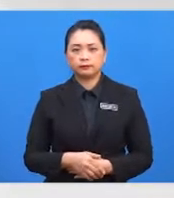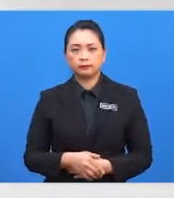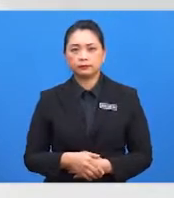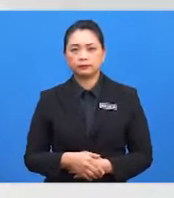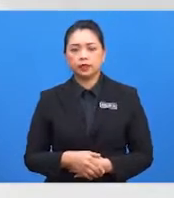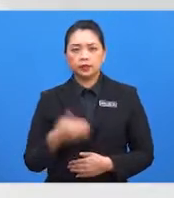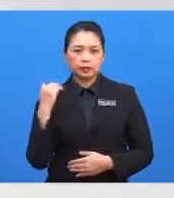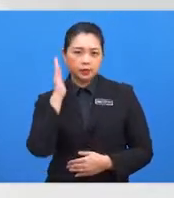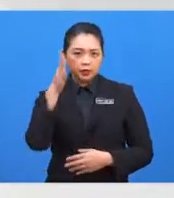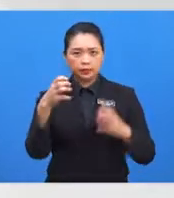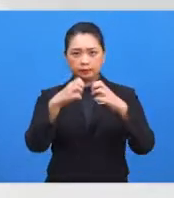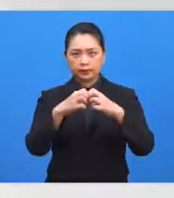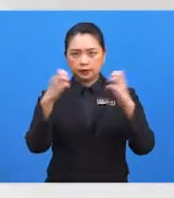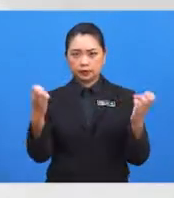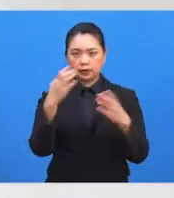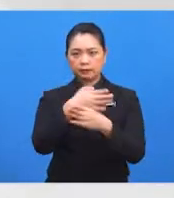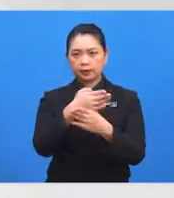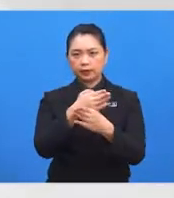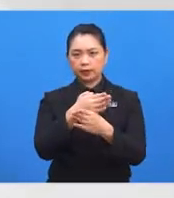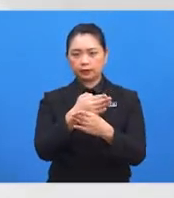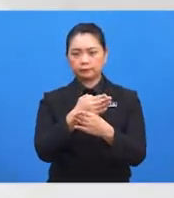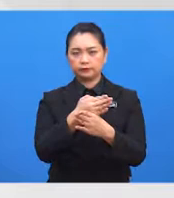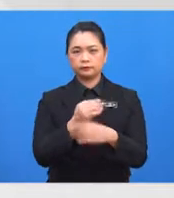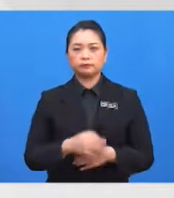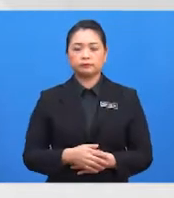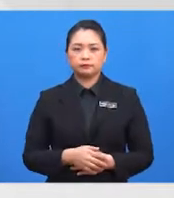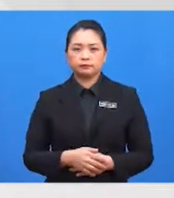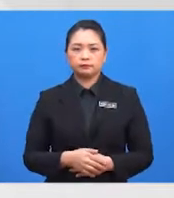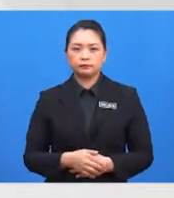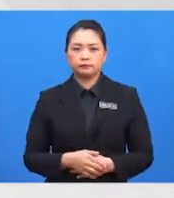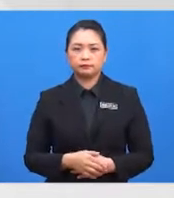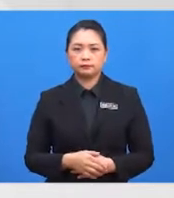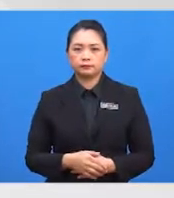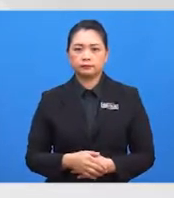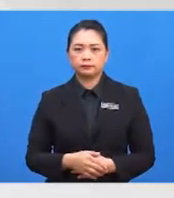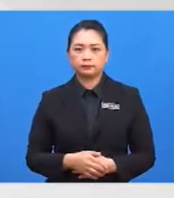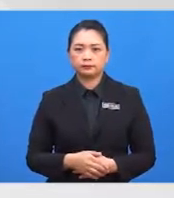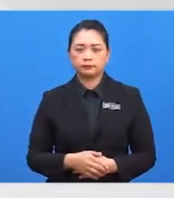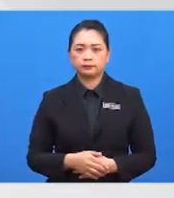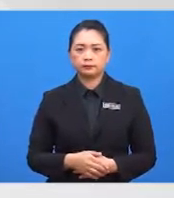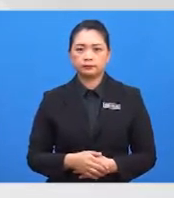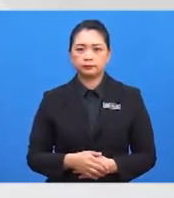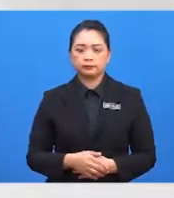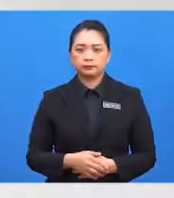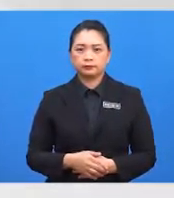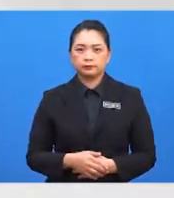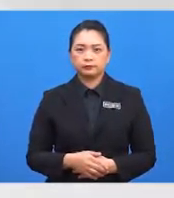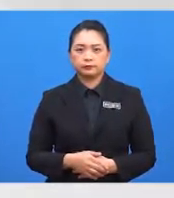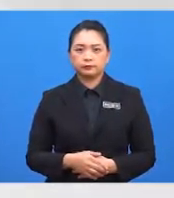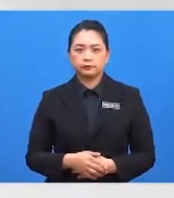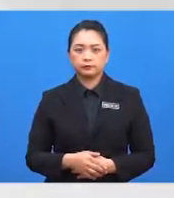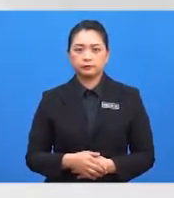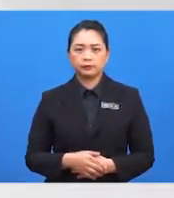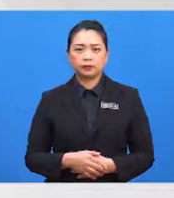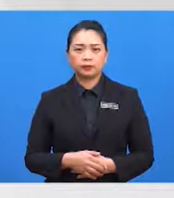yang berbeza. Ia memberi kandungan anda ruang untuk bernafas atau ruang lega.